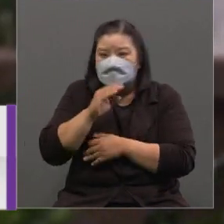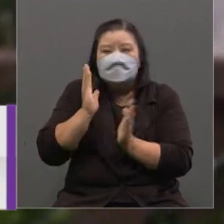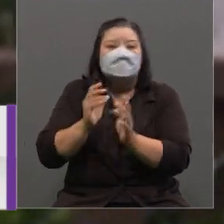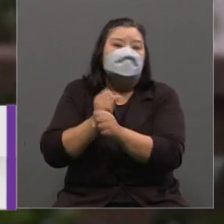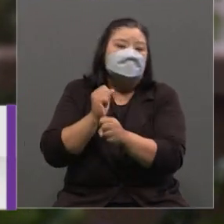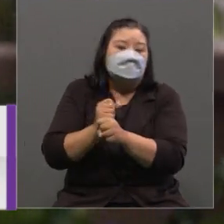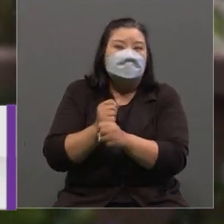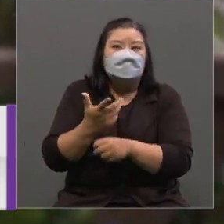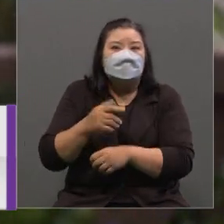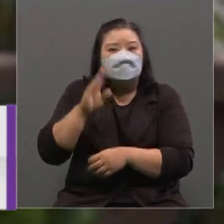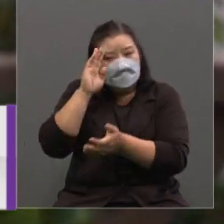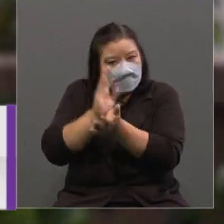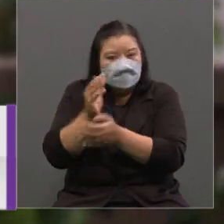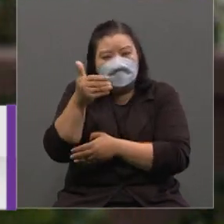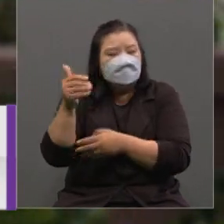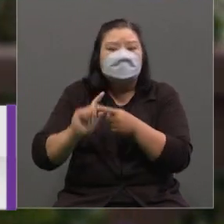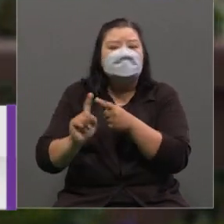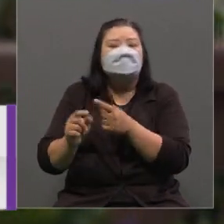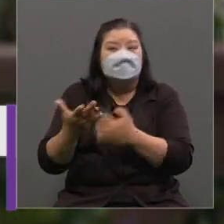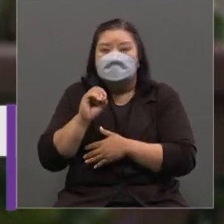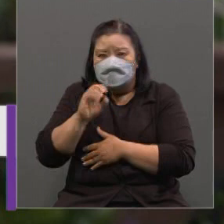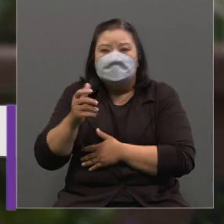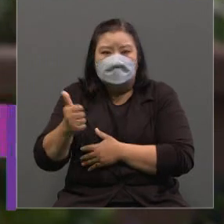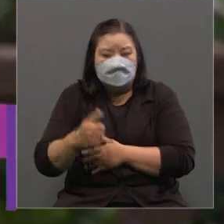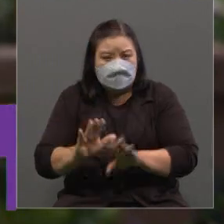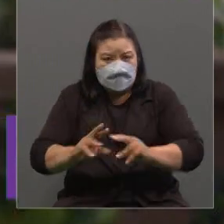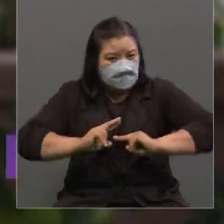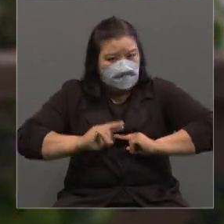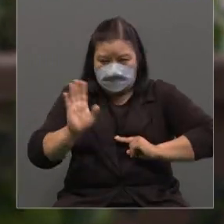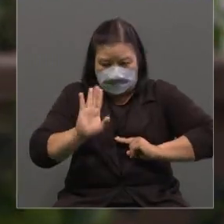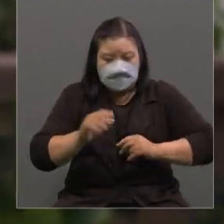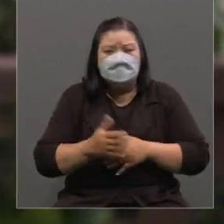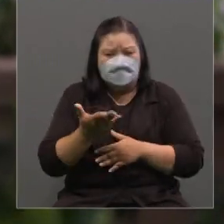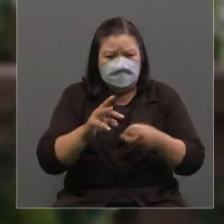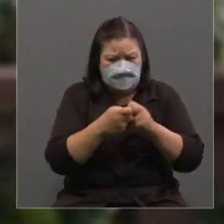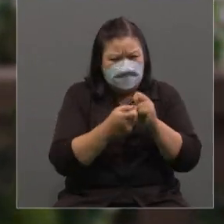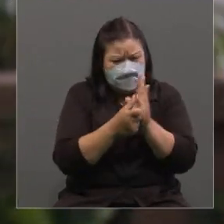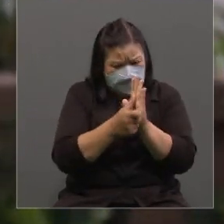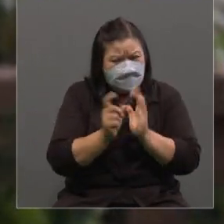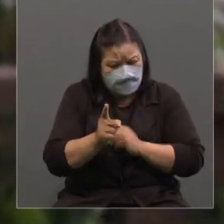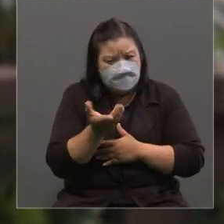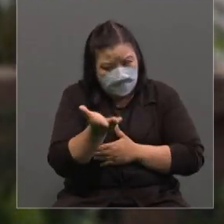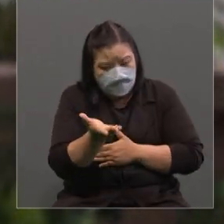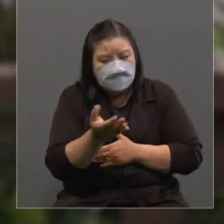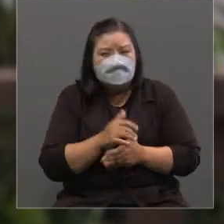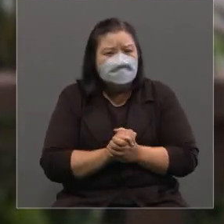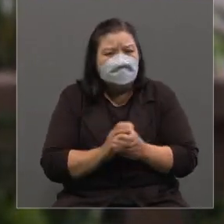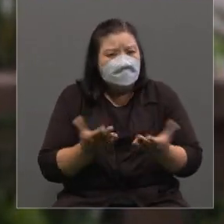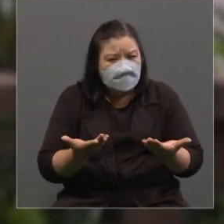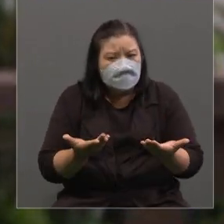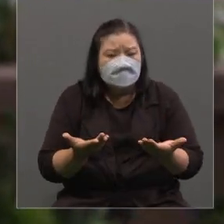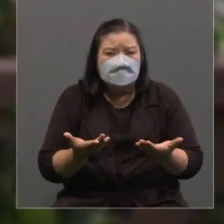ผลักดันแล้วก็ดูแลความปลอดภัยให้กับพี่น้องอยากฝากหน่วยงานอยากจะให้แก้ไขปัญหานี้อย่างจริงจังเพราะว่าเขา